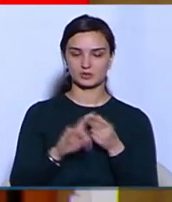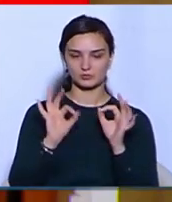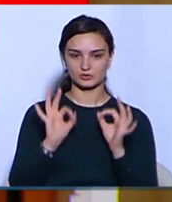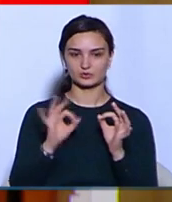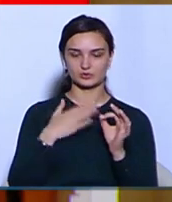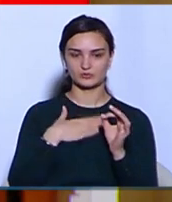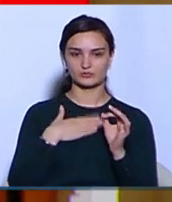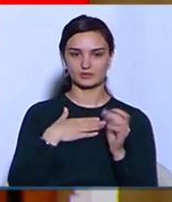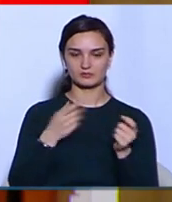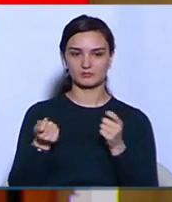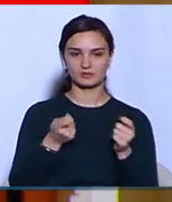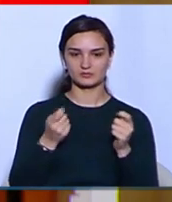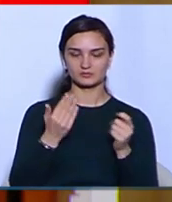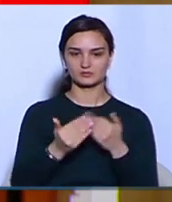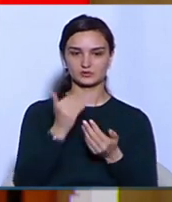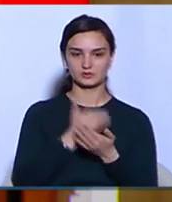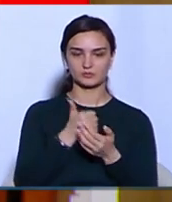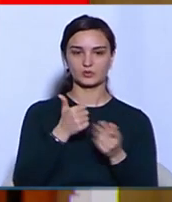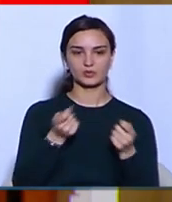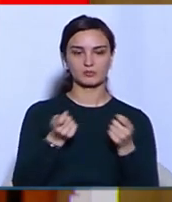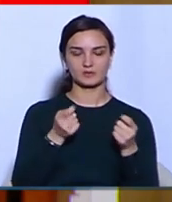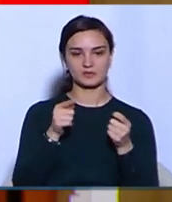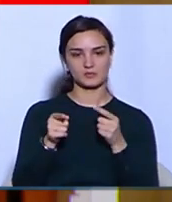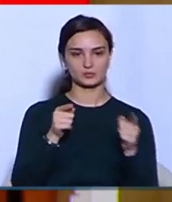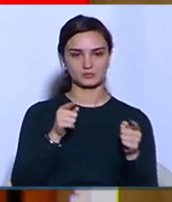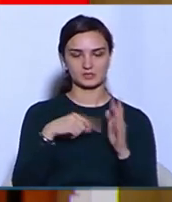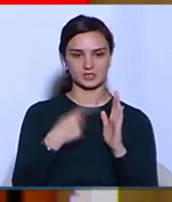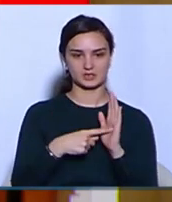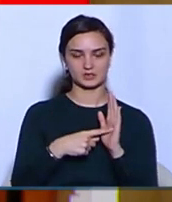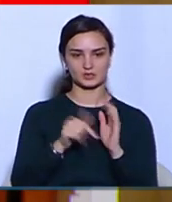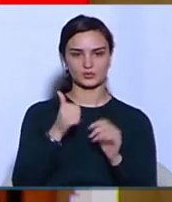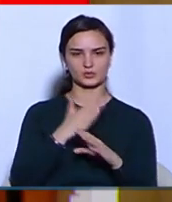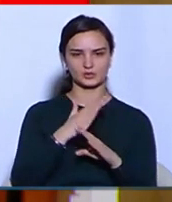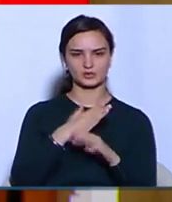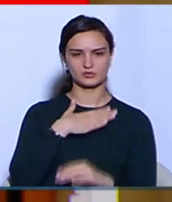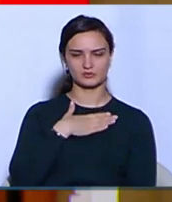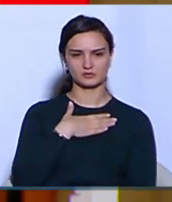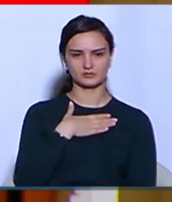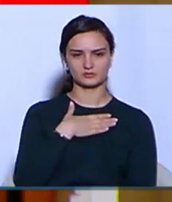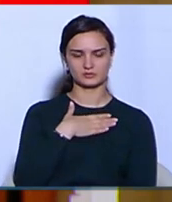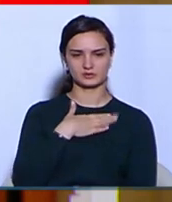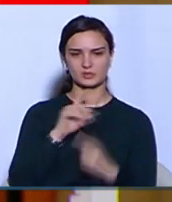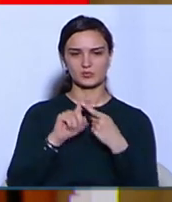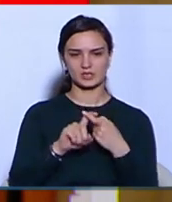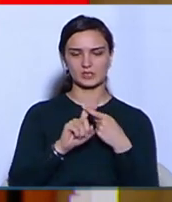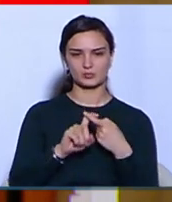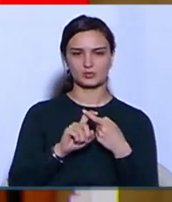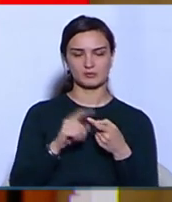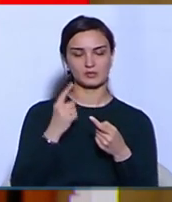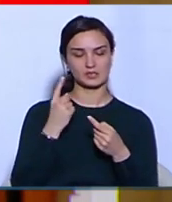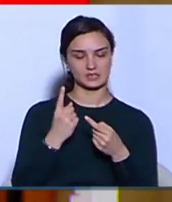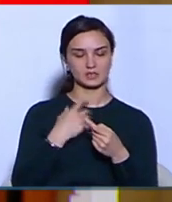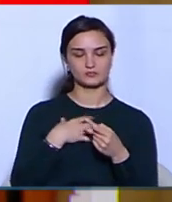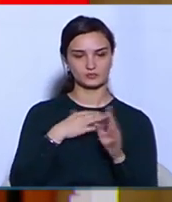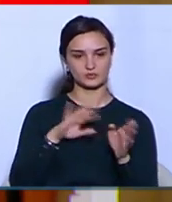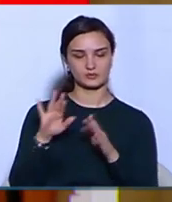სწორედ ჩვენი მართვის შედეგები, როგორ მართავთ ამათო იმ საკითხს. როგორია ჩვენი დამოკიდებულება ერთია